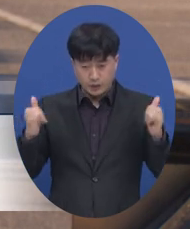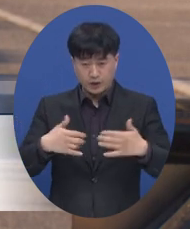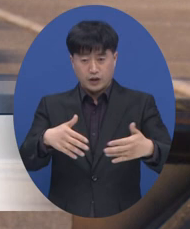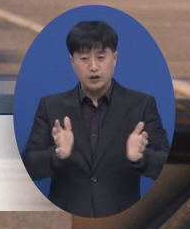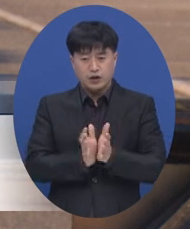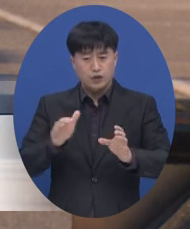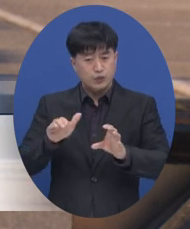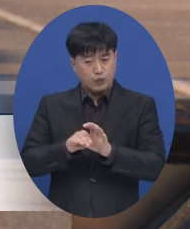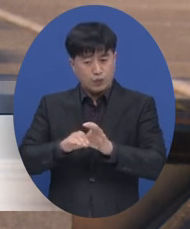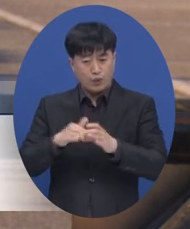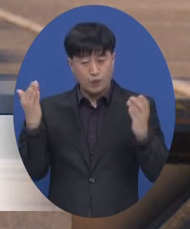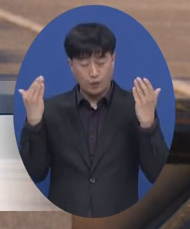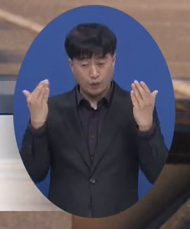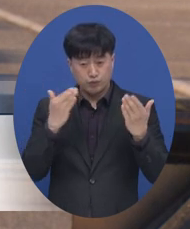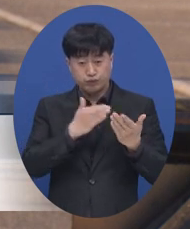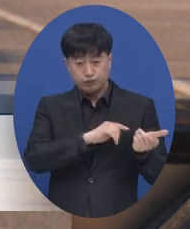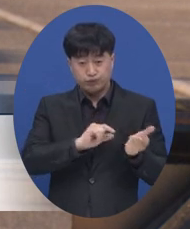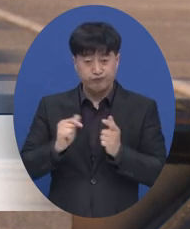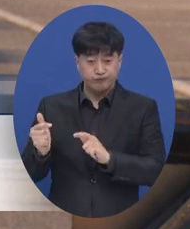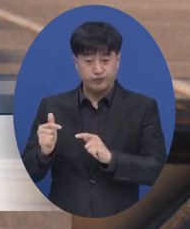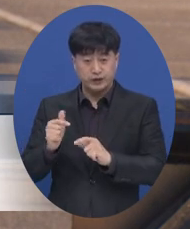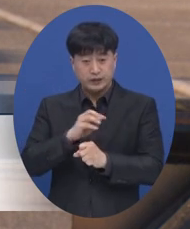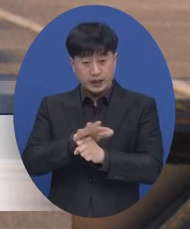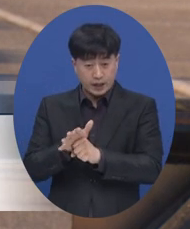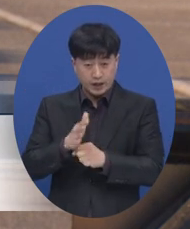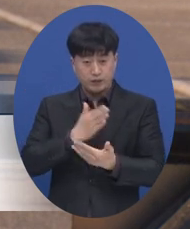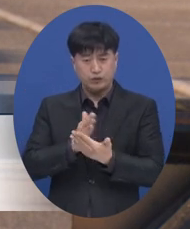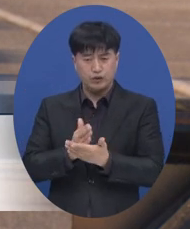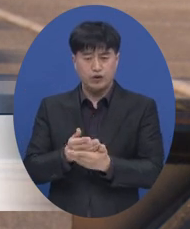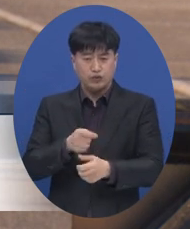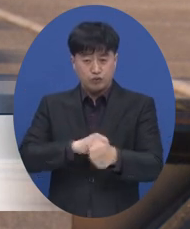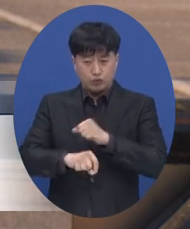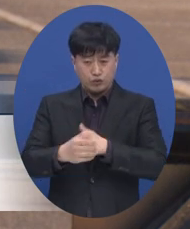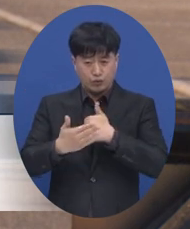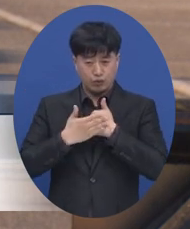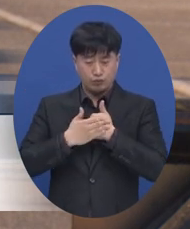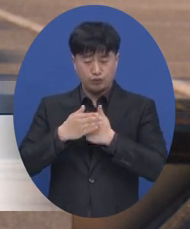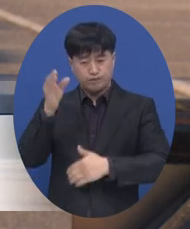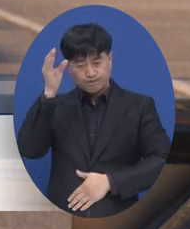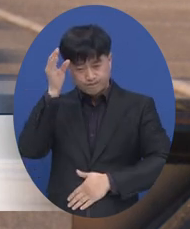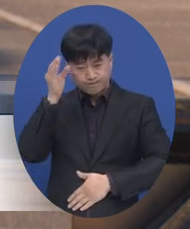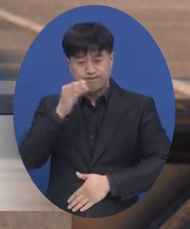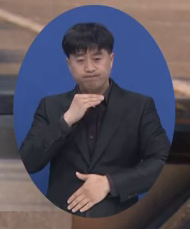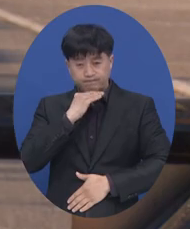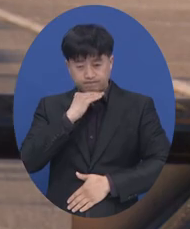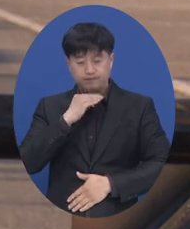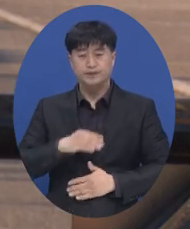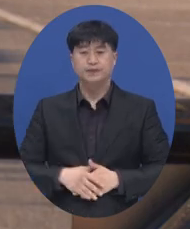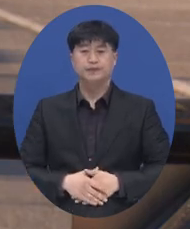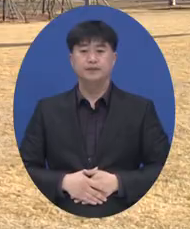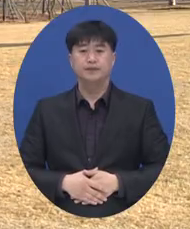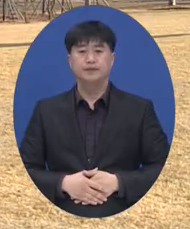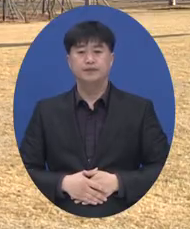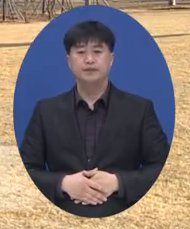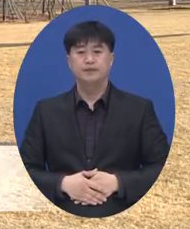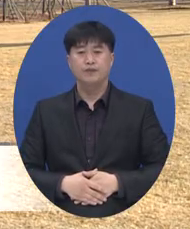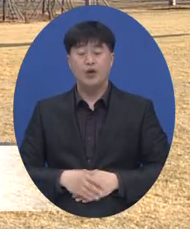종북의 학교 등 다양한 분 날 즉 극적인 호응을 2 다루겠습니다